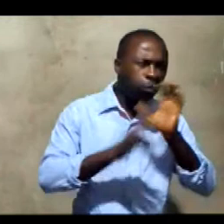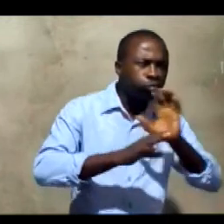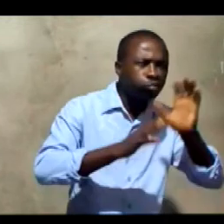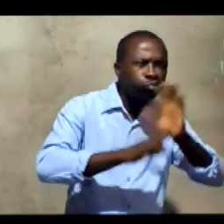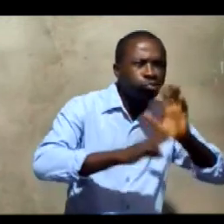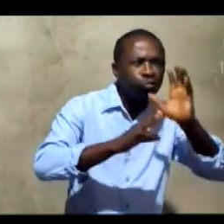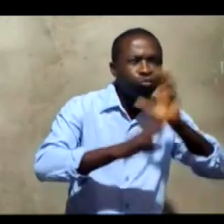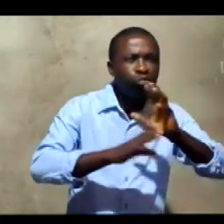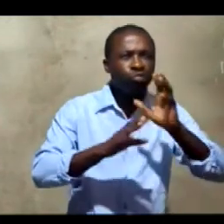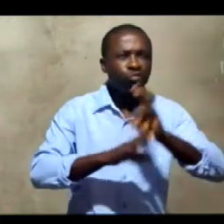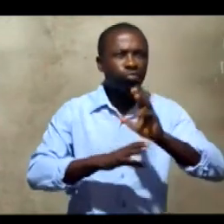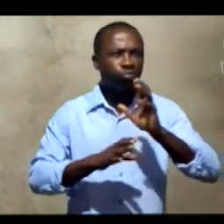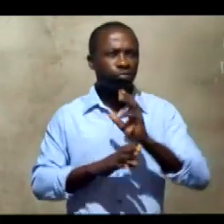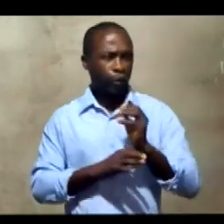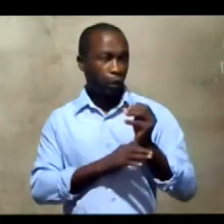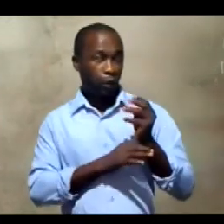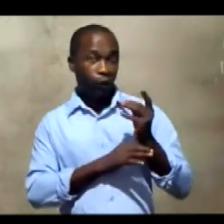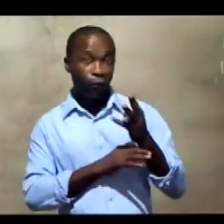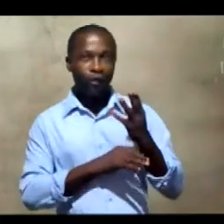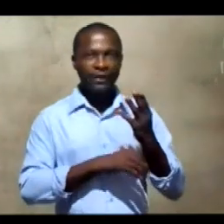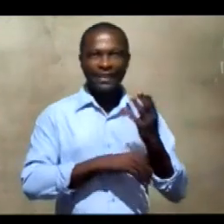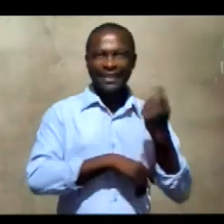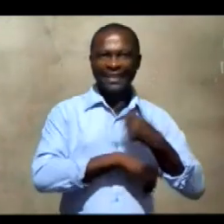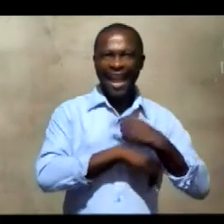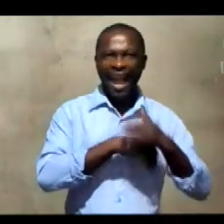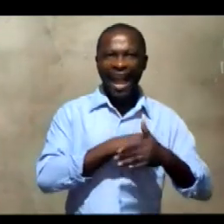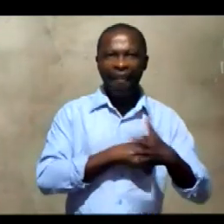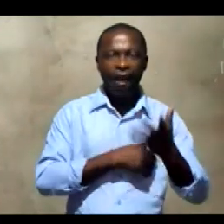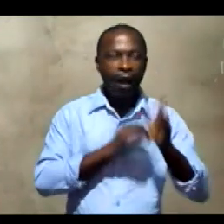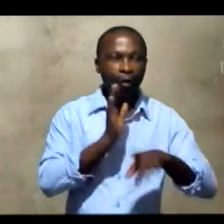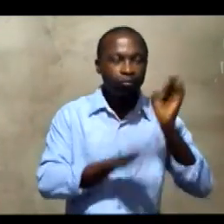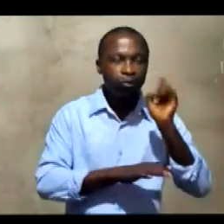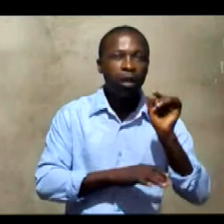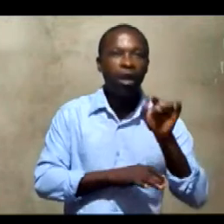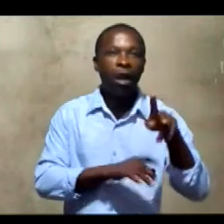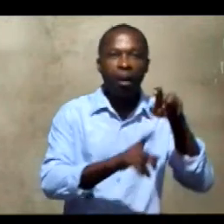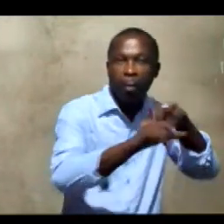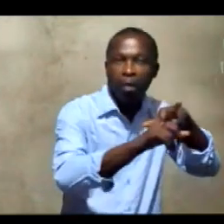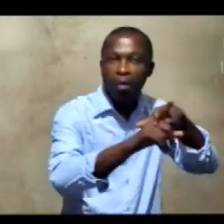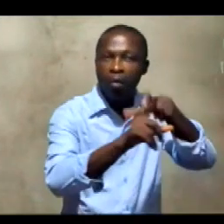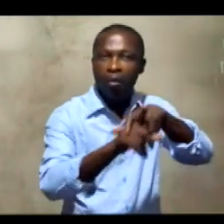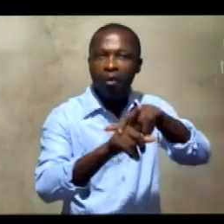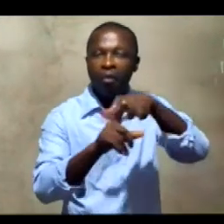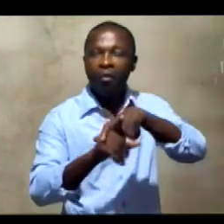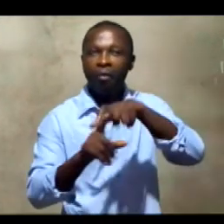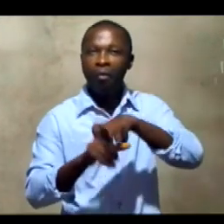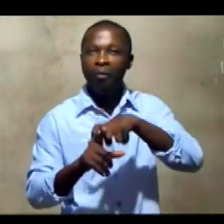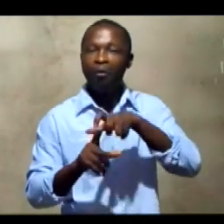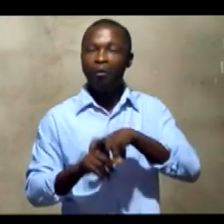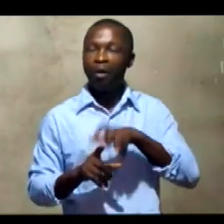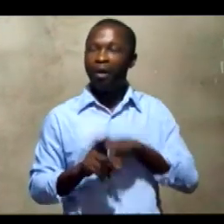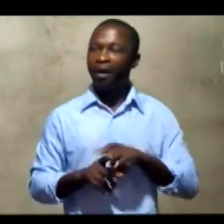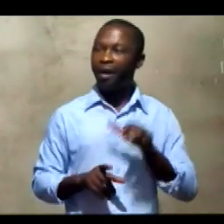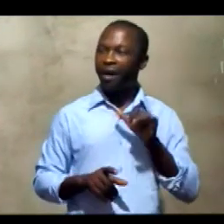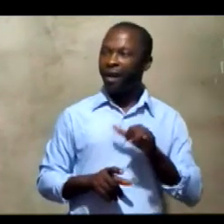nous a permis de mettre la main sur 3 suspects. Nous sommes rentrés avec les 3 suspects qui sont passés aux aveux.